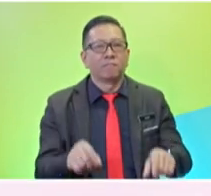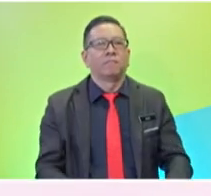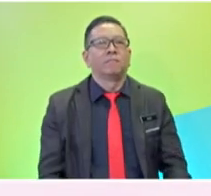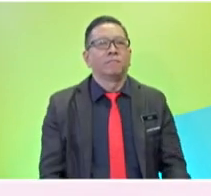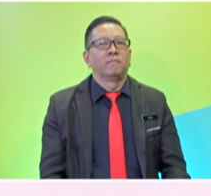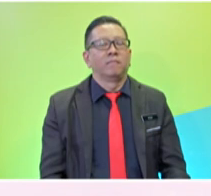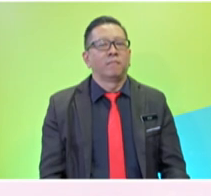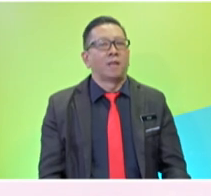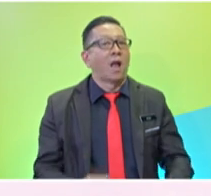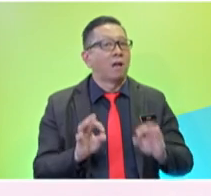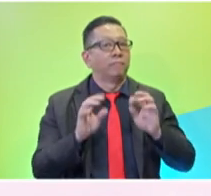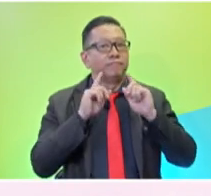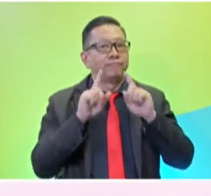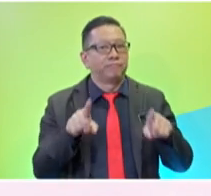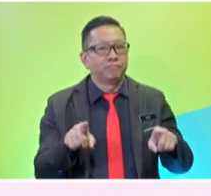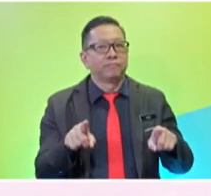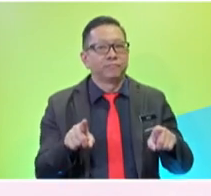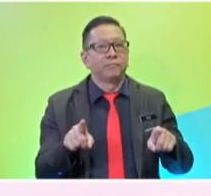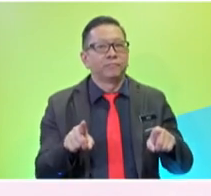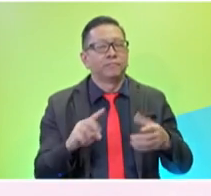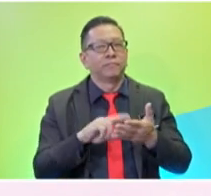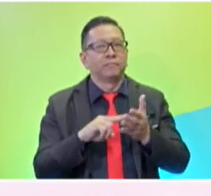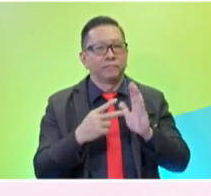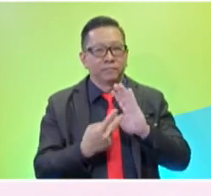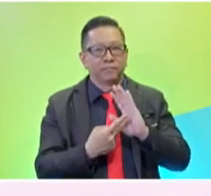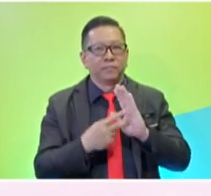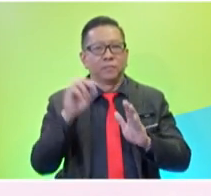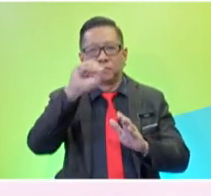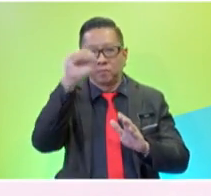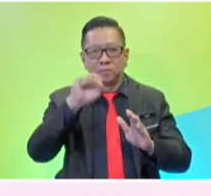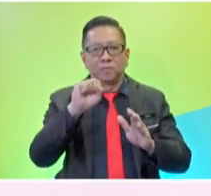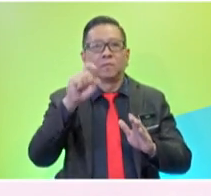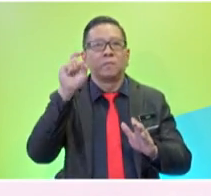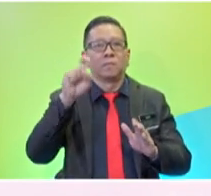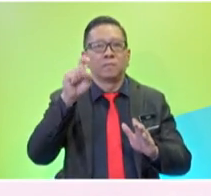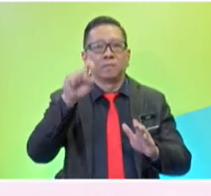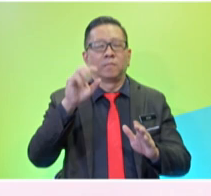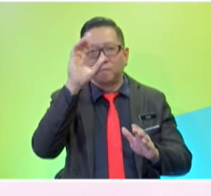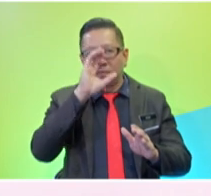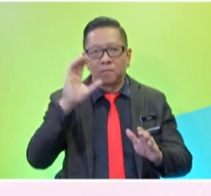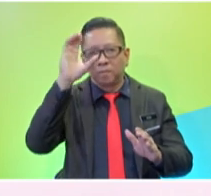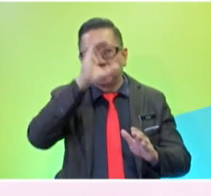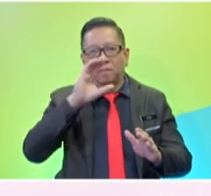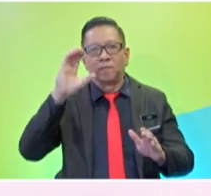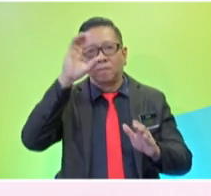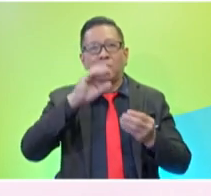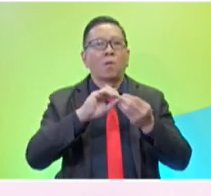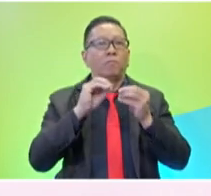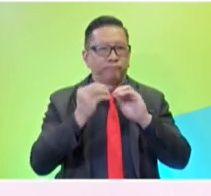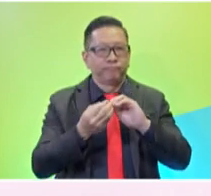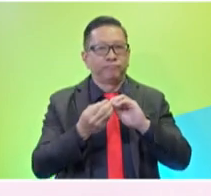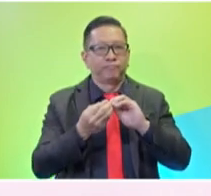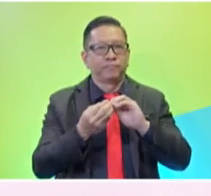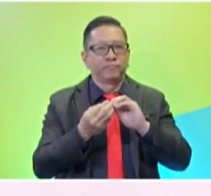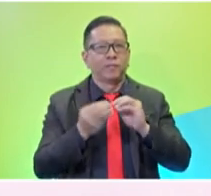perkataan selesai karena masalah berikut soal tersebut ingin mencari nilai kita tidak dapatkan